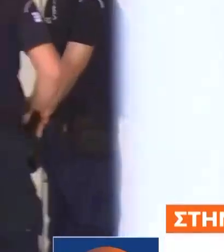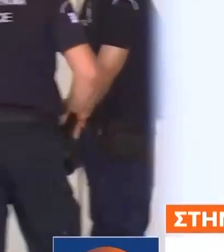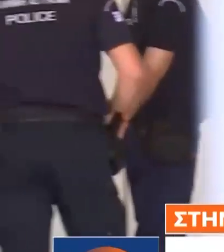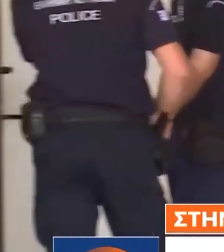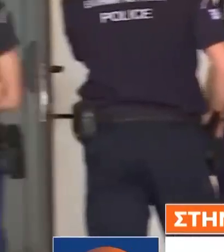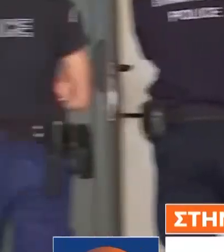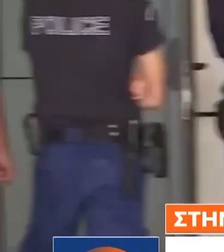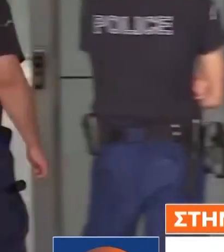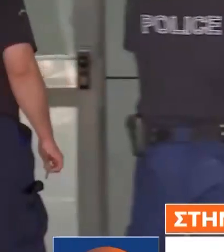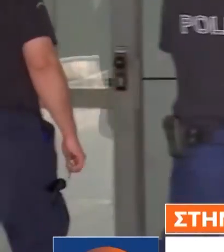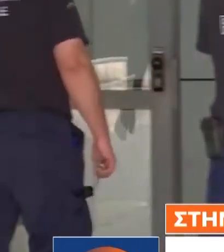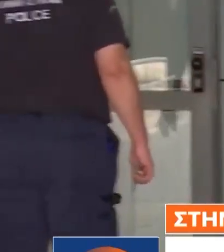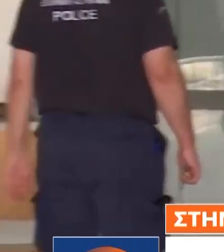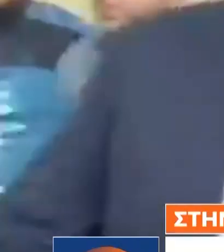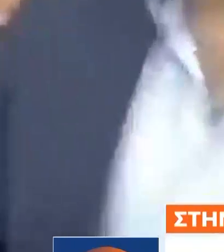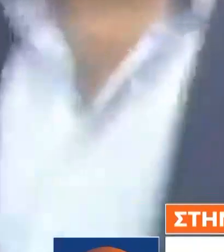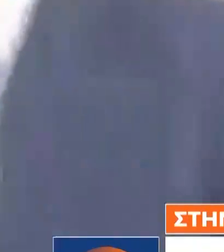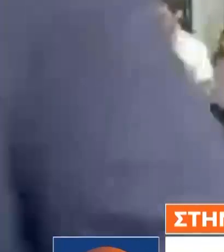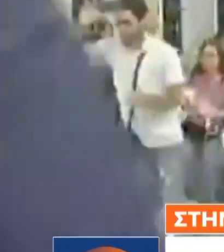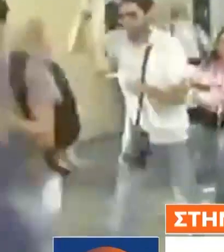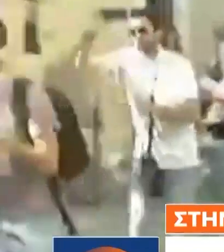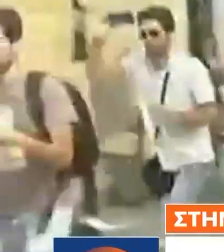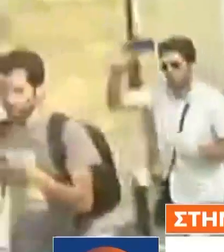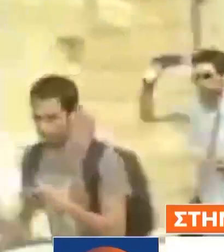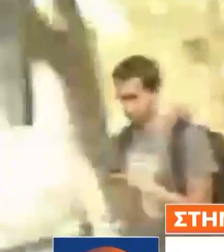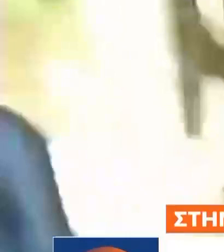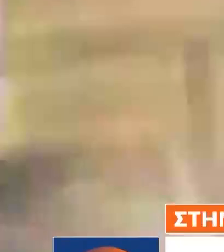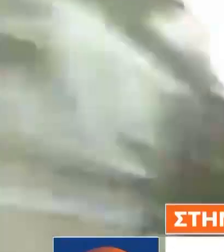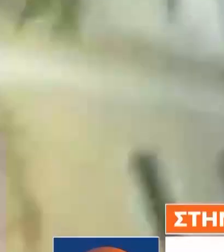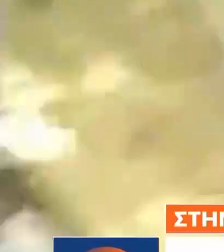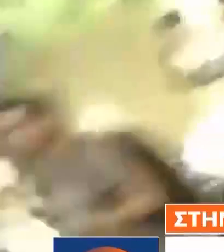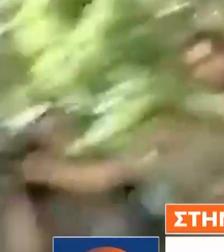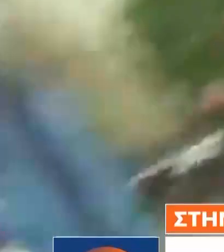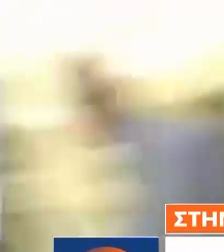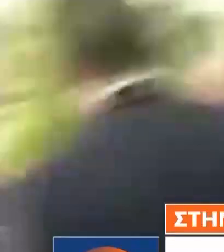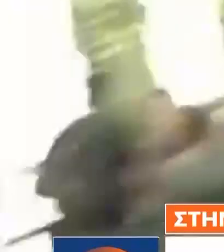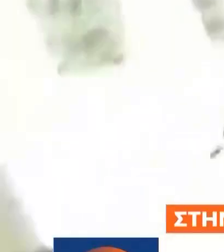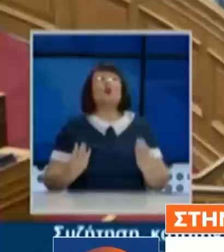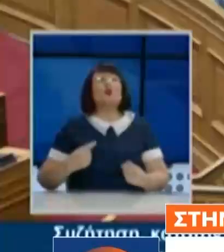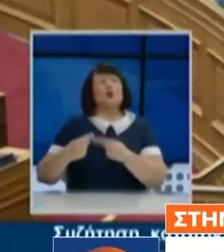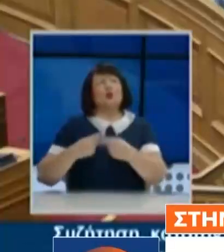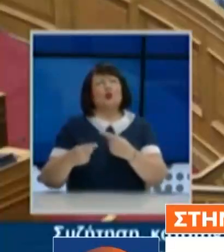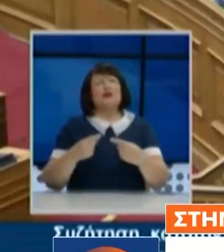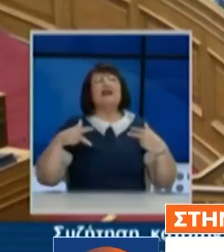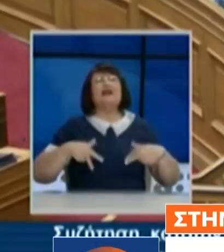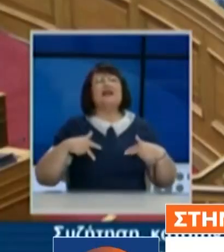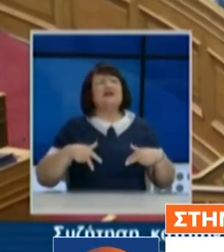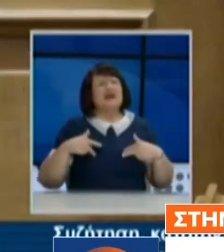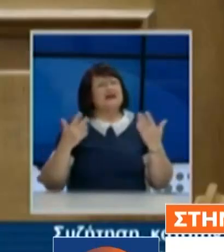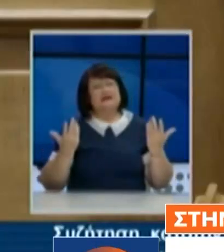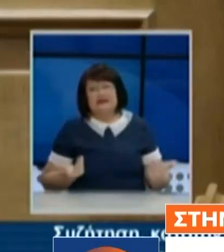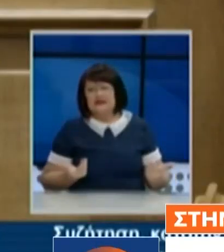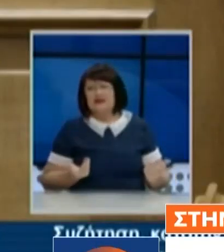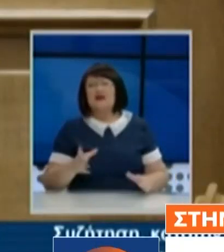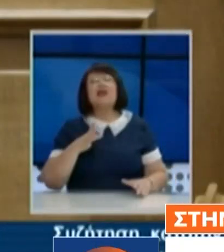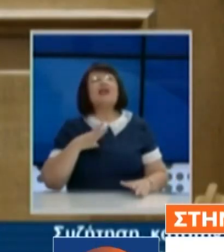από τις εκλογές για μπλόκο στον έγκλειστο Χρυσαυγίτη, ο Ηλίας Κασιδιάρης κατάφερε να μπει στη Βουλή από την πίσω πόρτα. Το ΠΑΣΟΚ χαρακτηρίζει στίγμα για τη δημοκρατία